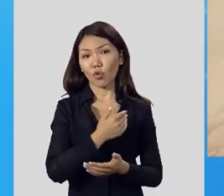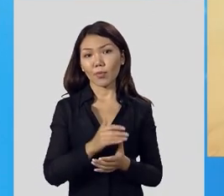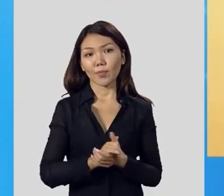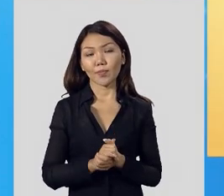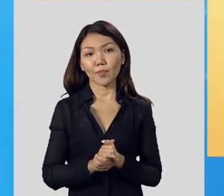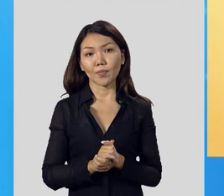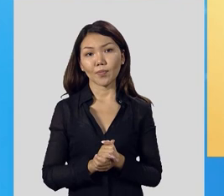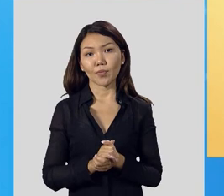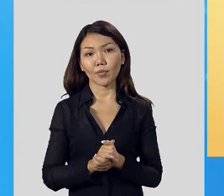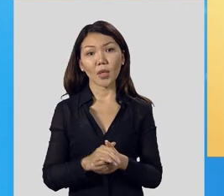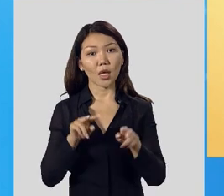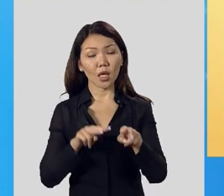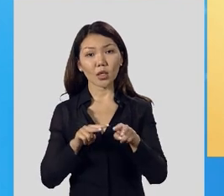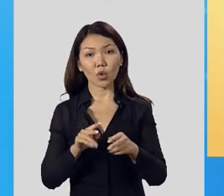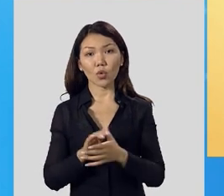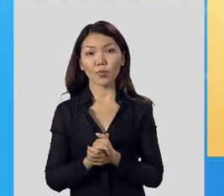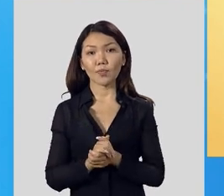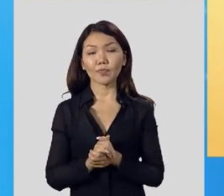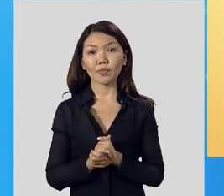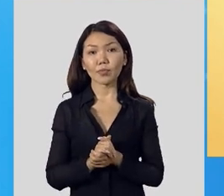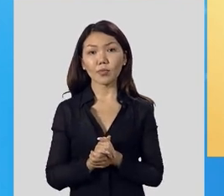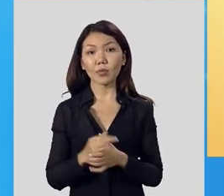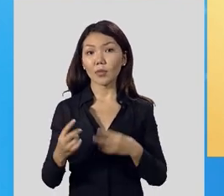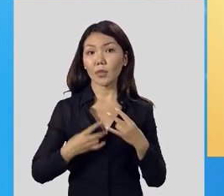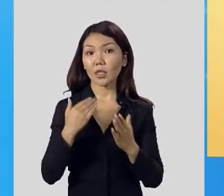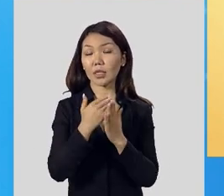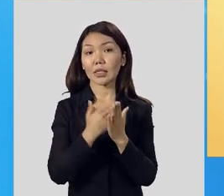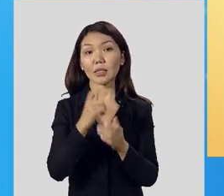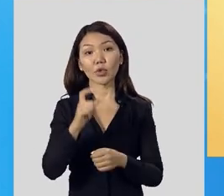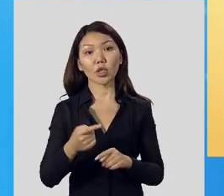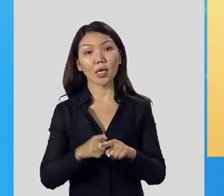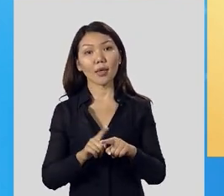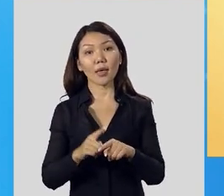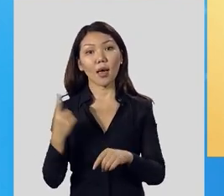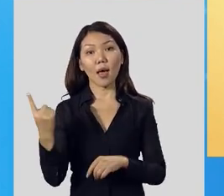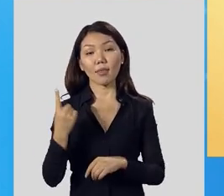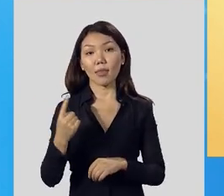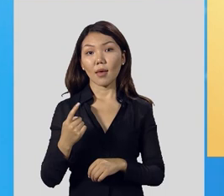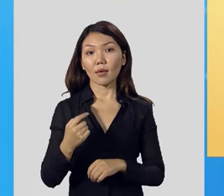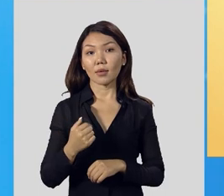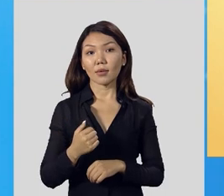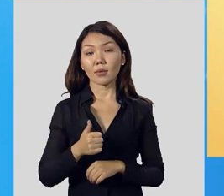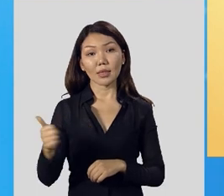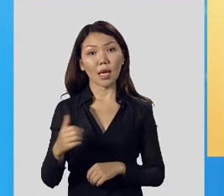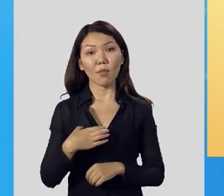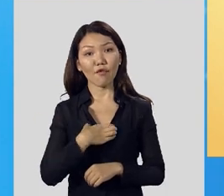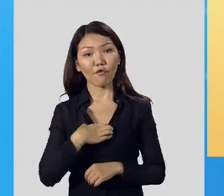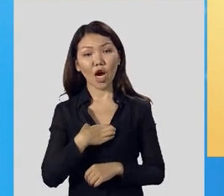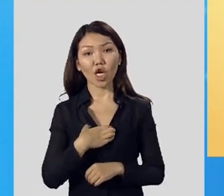привычки. Нервная система человека – это одна из самых важных систем